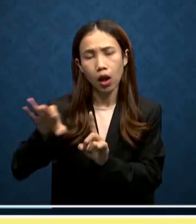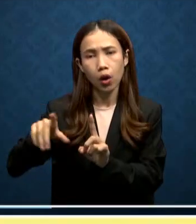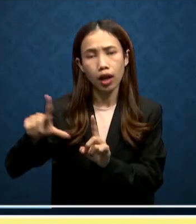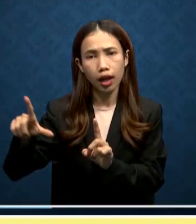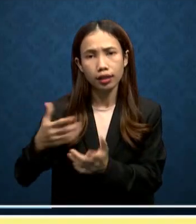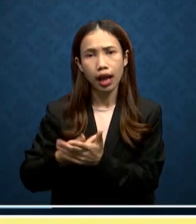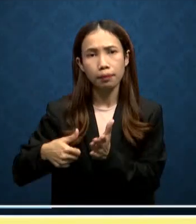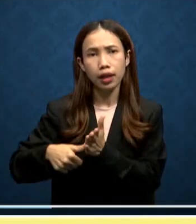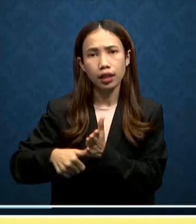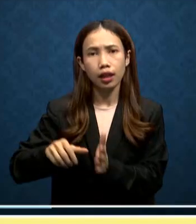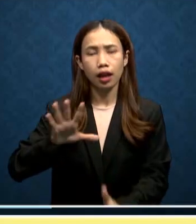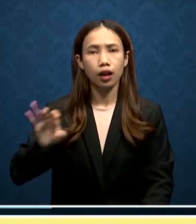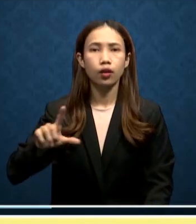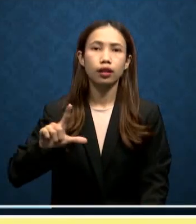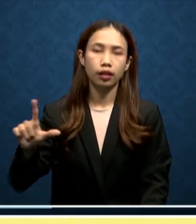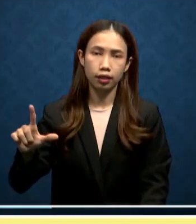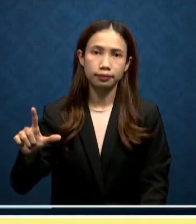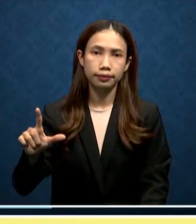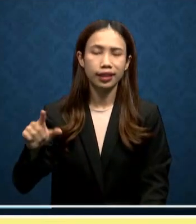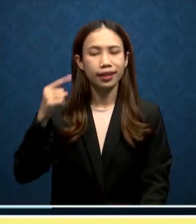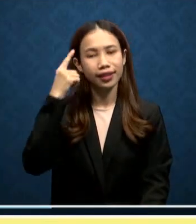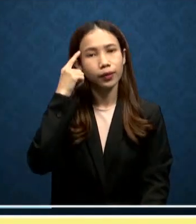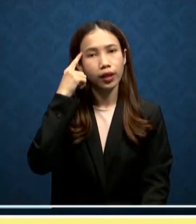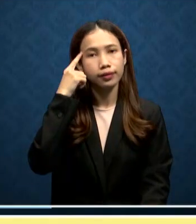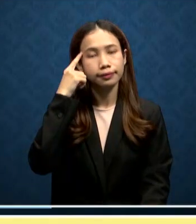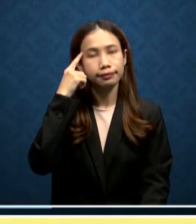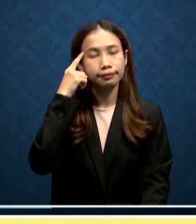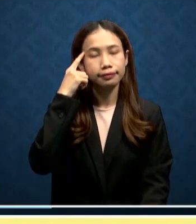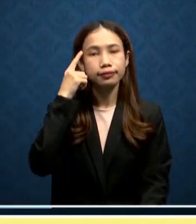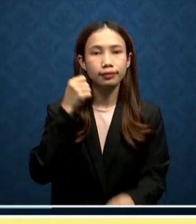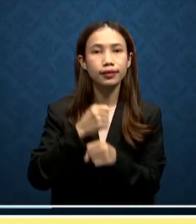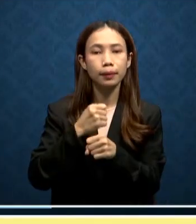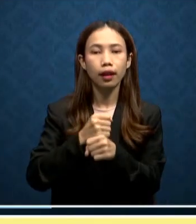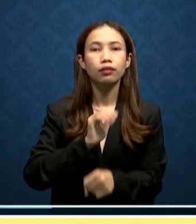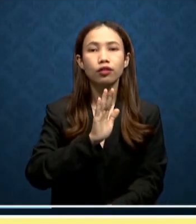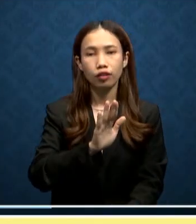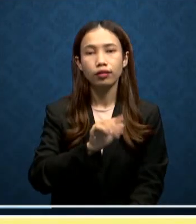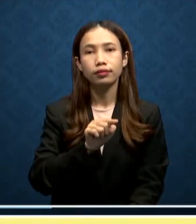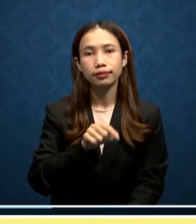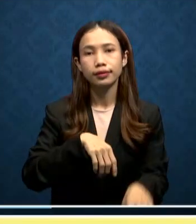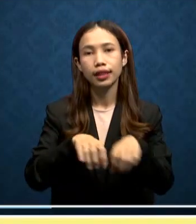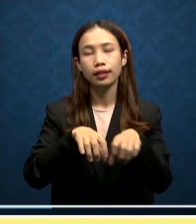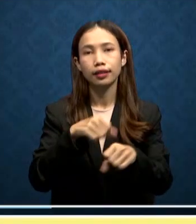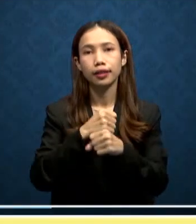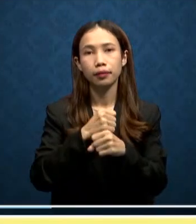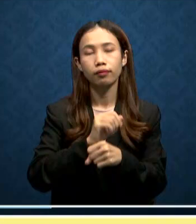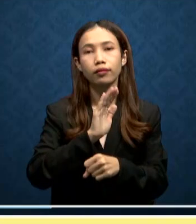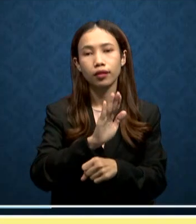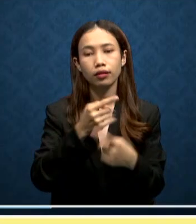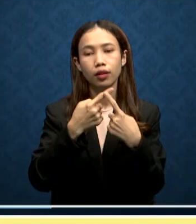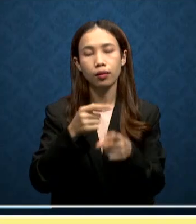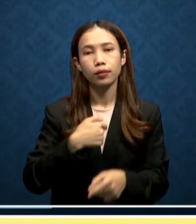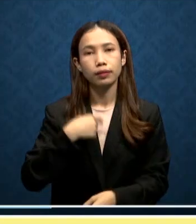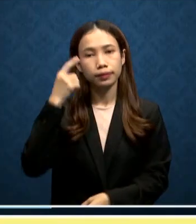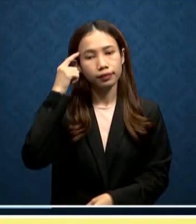หนี้ซะ 500ล้านมันมันแสดงถึงถึงประสิทธิภาพในการบริหารงานประเด็นนี้ผม